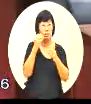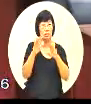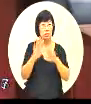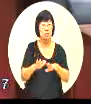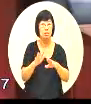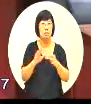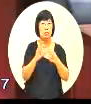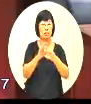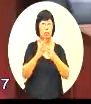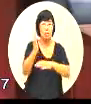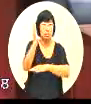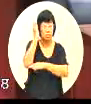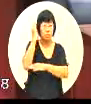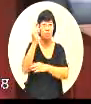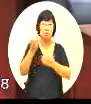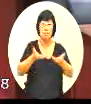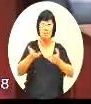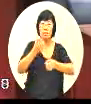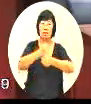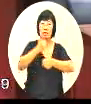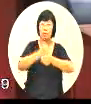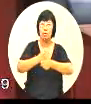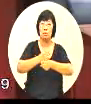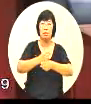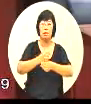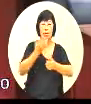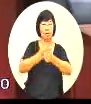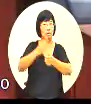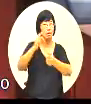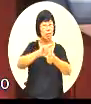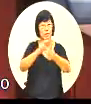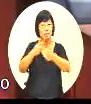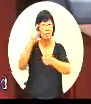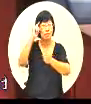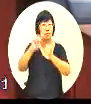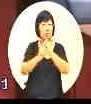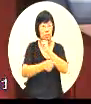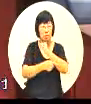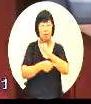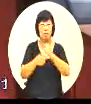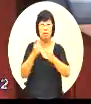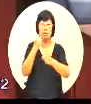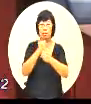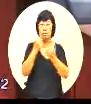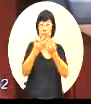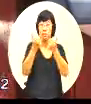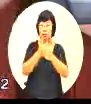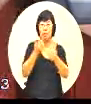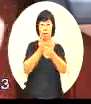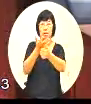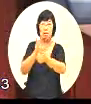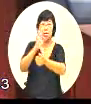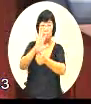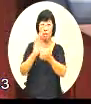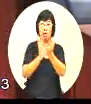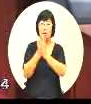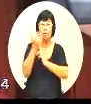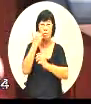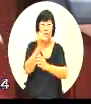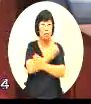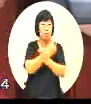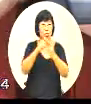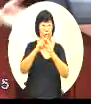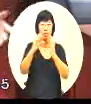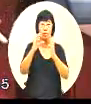施政很首要的，从改变观念，然后给他很多就业机会。事实上，我们看到相关局处也很认真啊，劳工局也很认